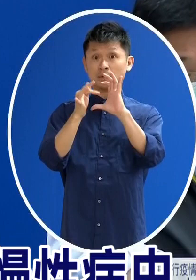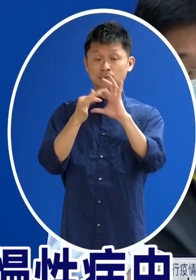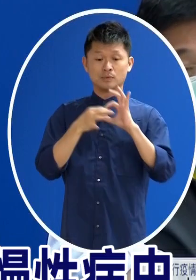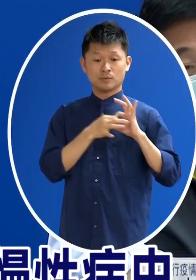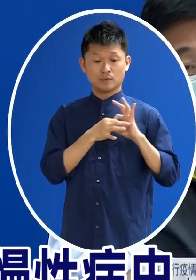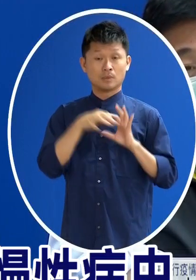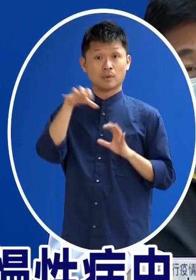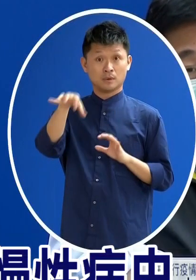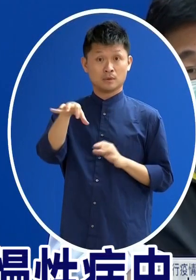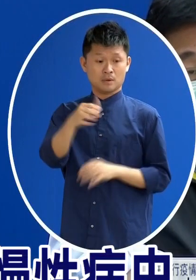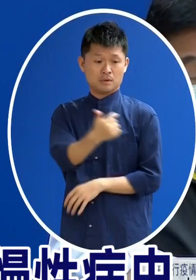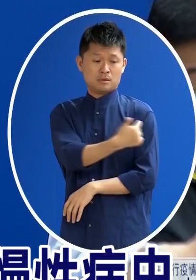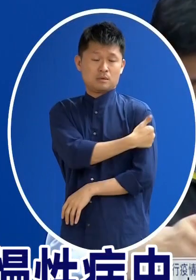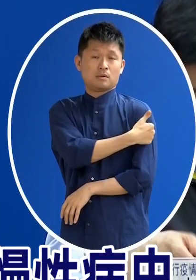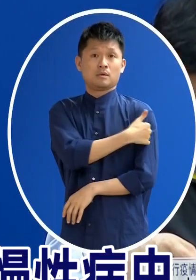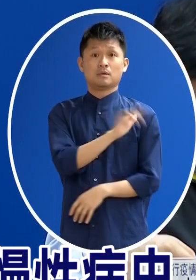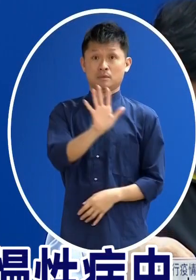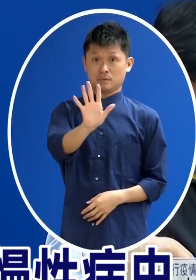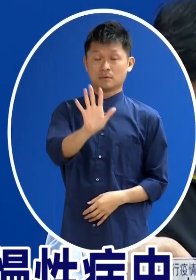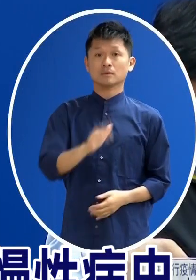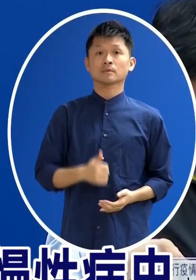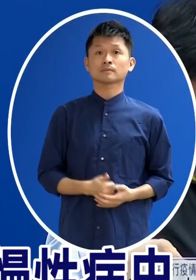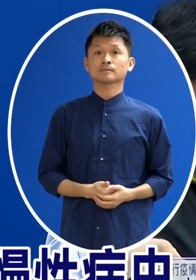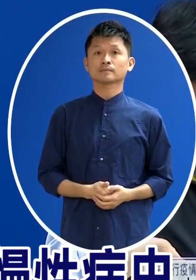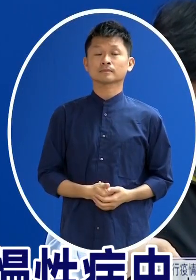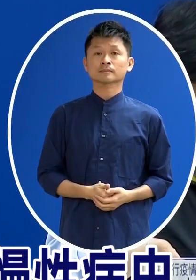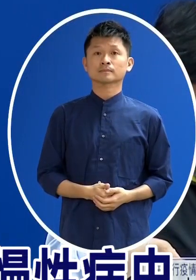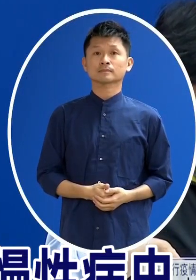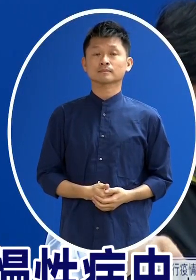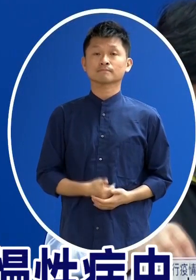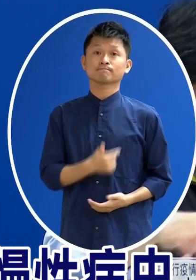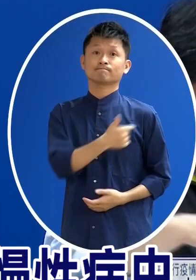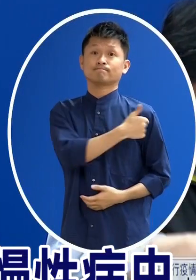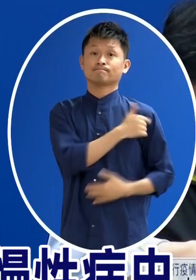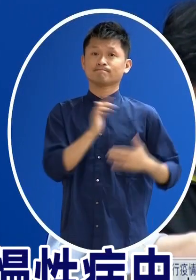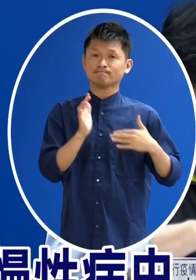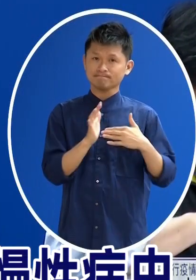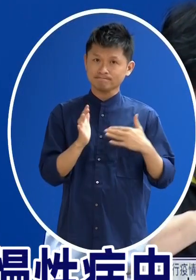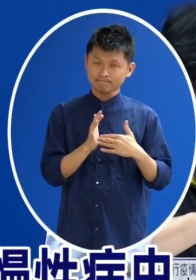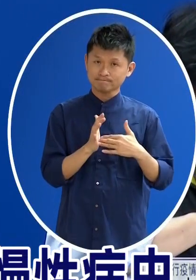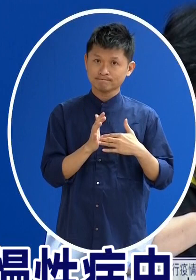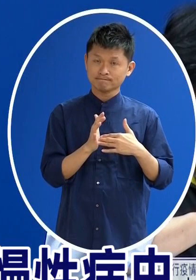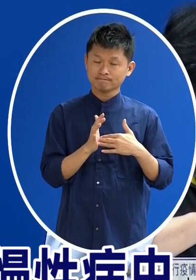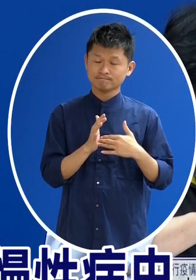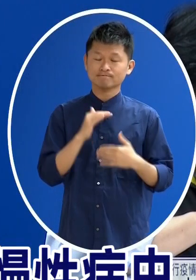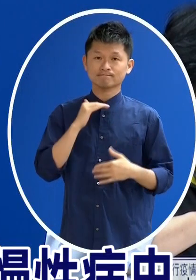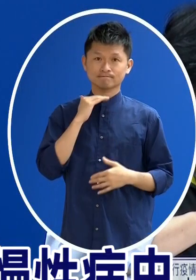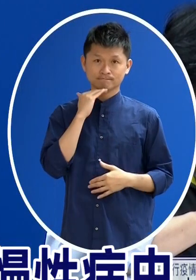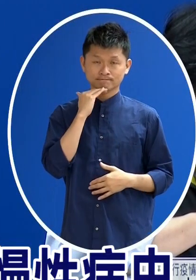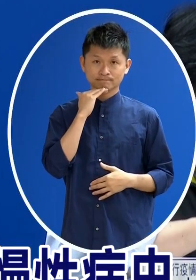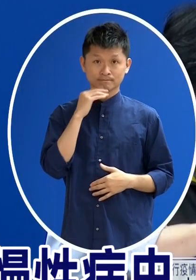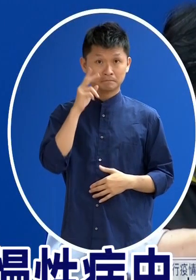关怀站接种疫苗、那不过在